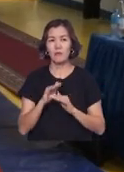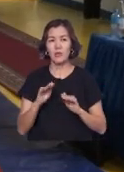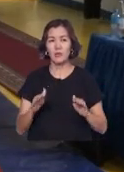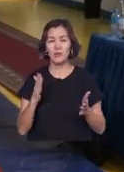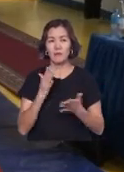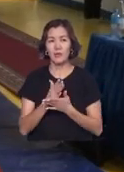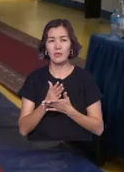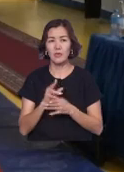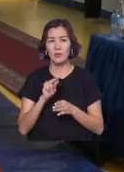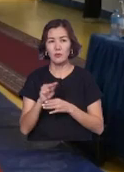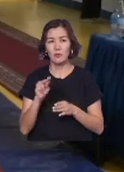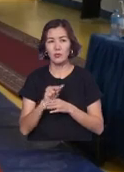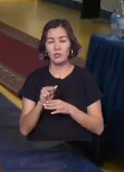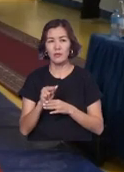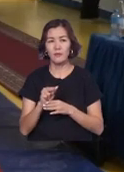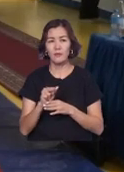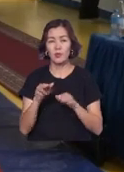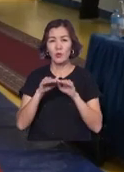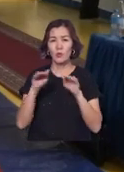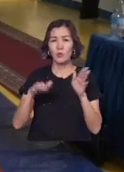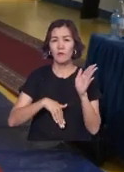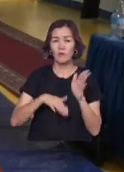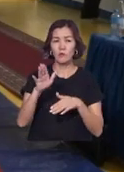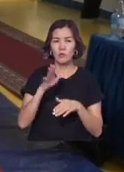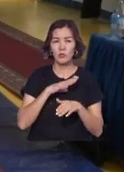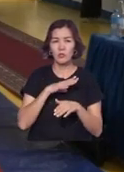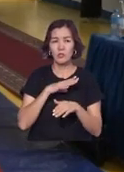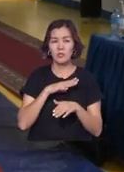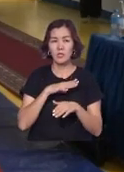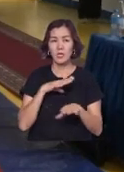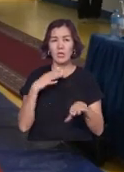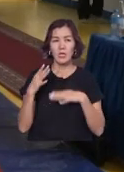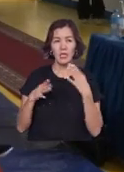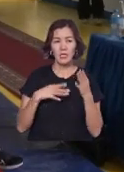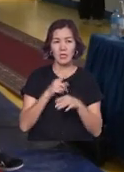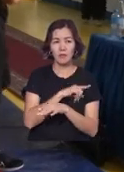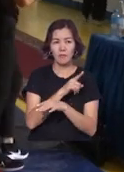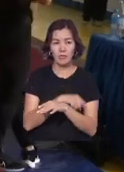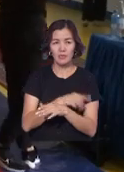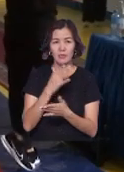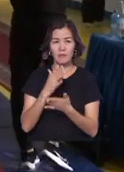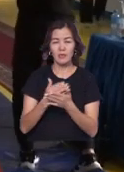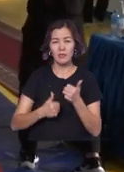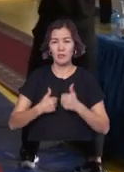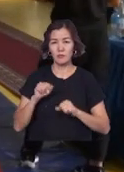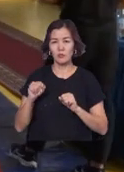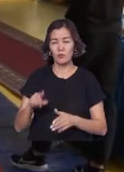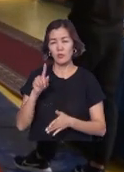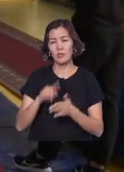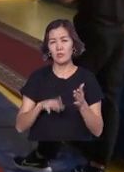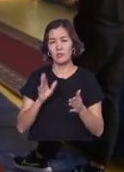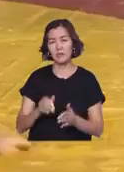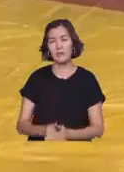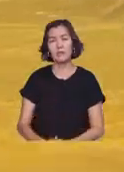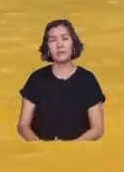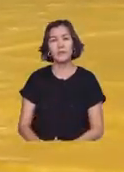жатыр. Деңгей өте керемет, балалар мықты. Енді Алла қаласа еліміздің намысын қорғайтын мықты спортшылар көп шығады деген